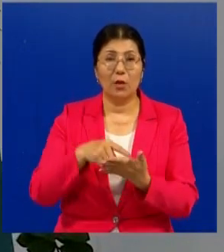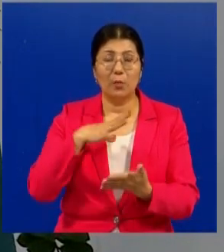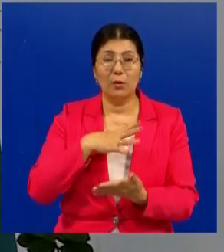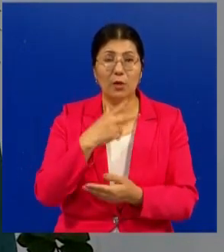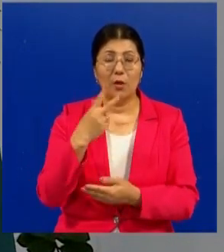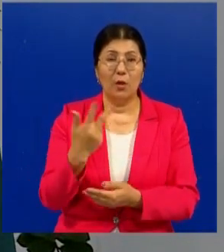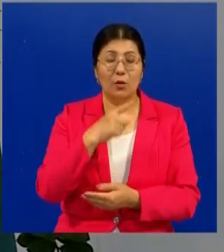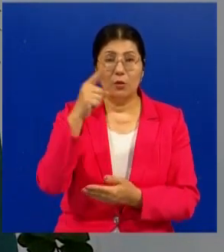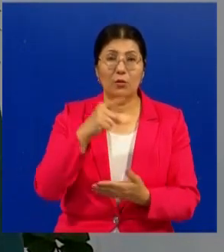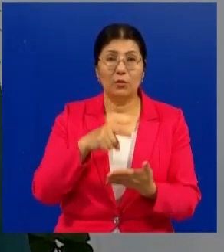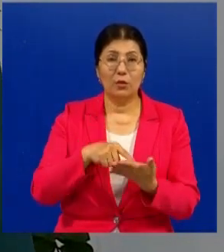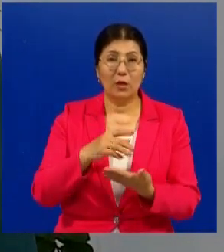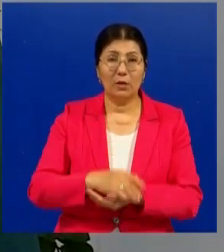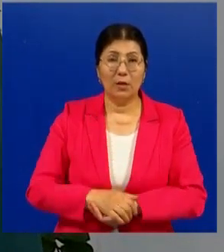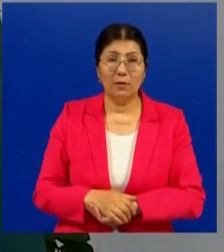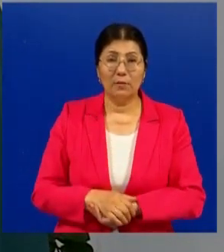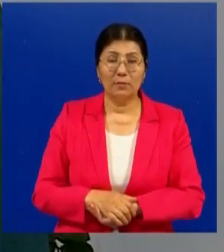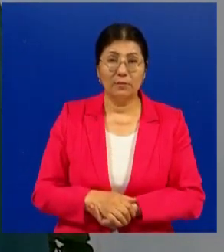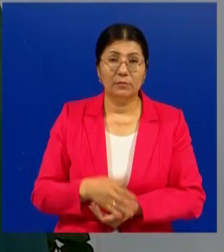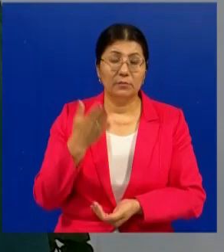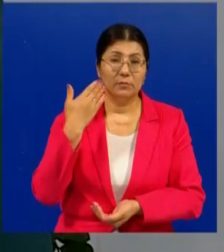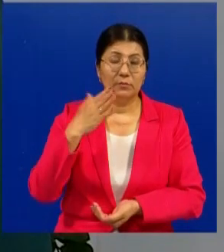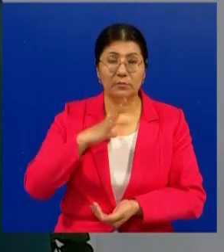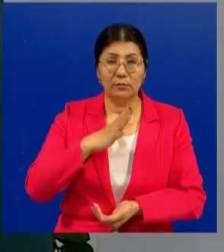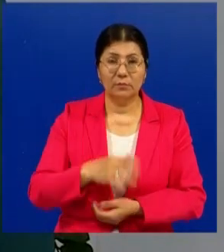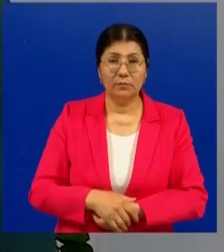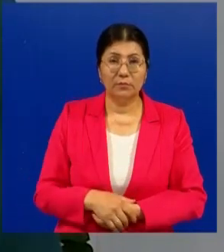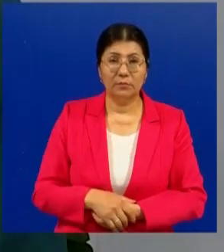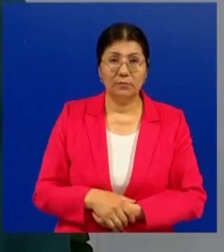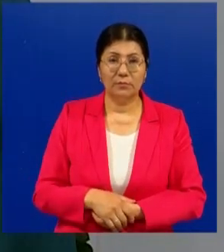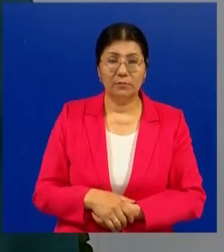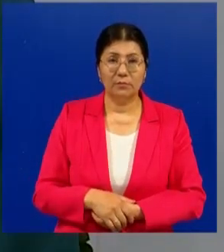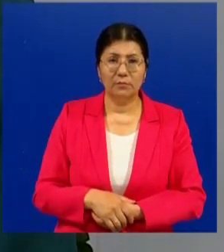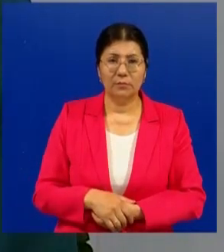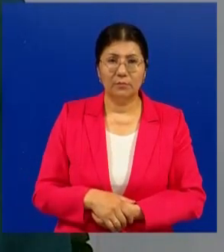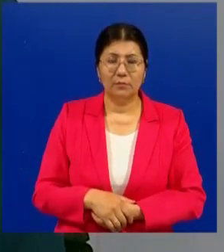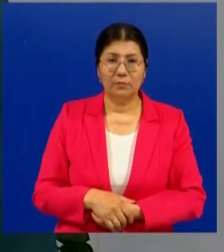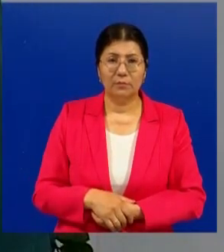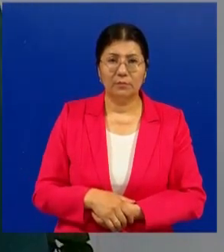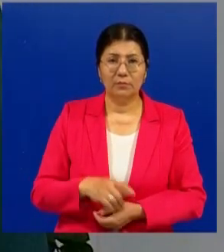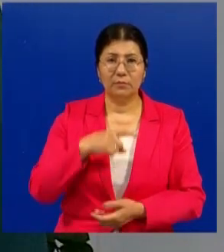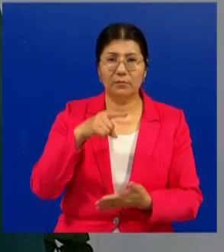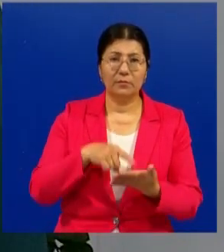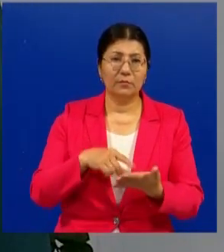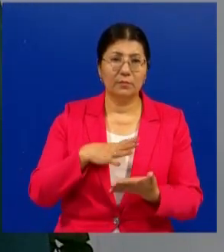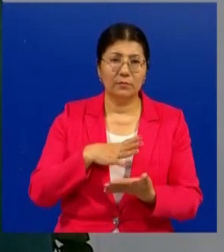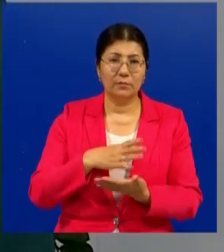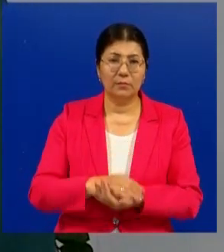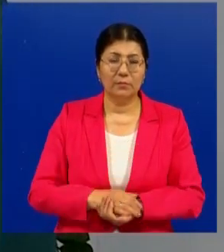сұрақта үш сұрақ оңай болды негізгі. Сұрақтар осындай